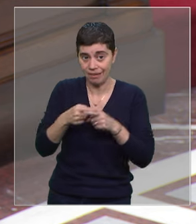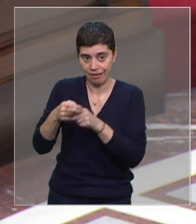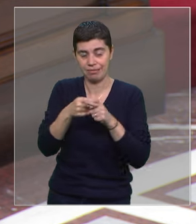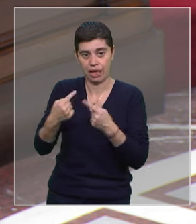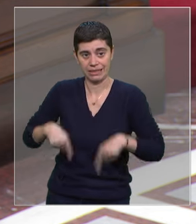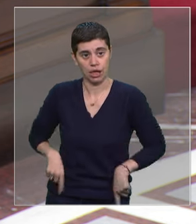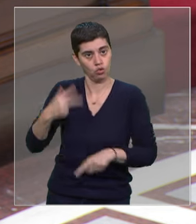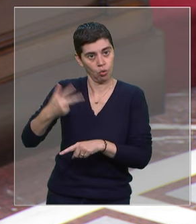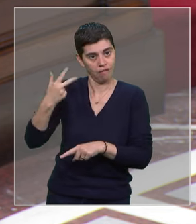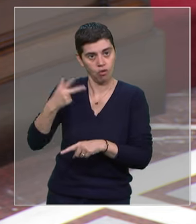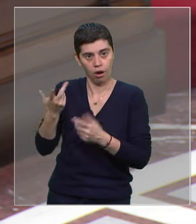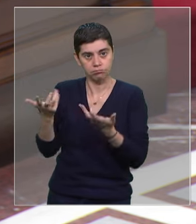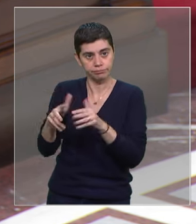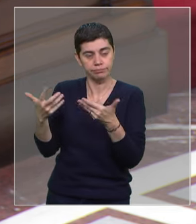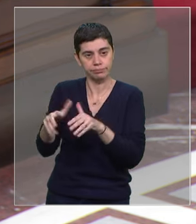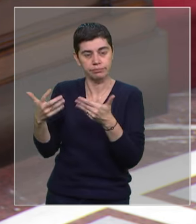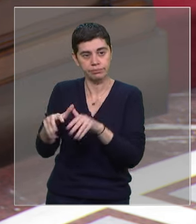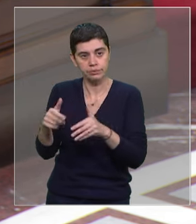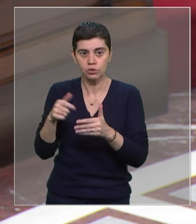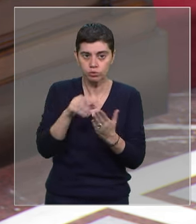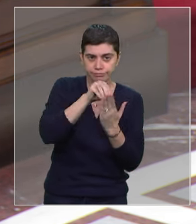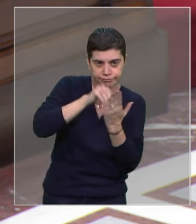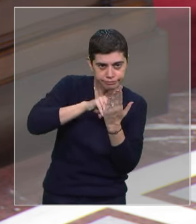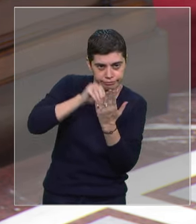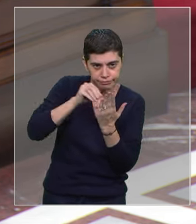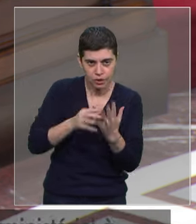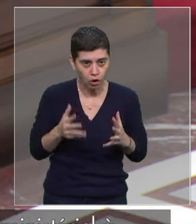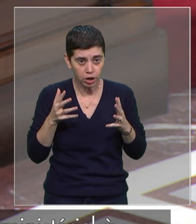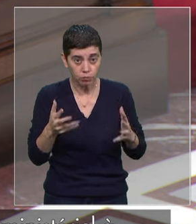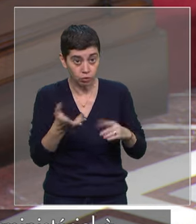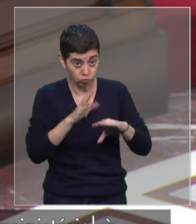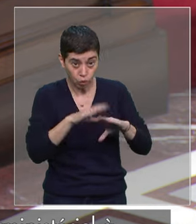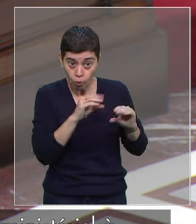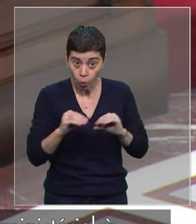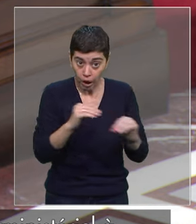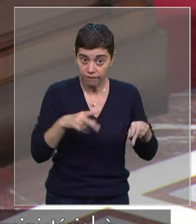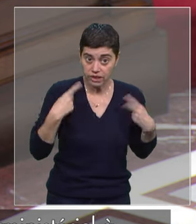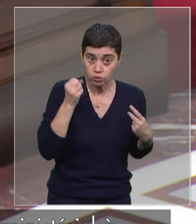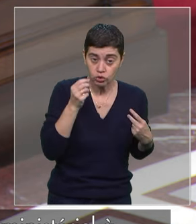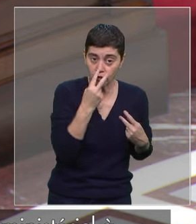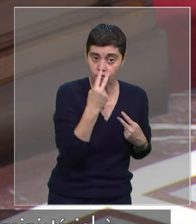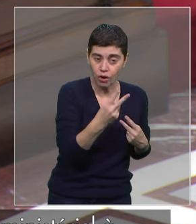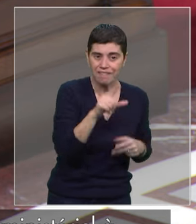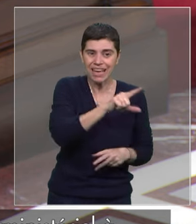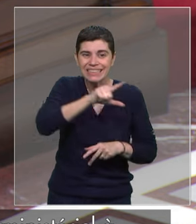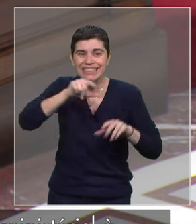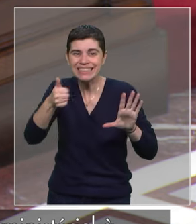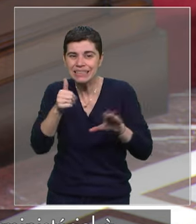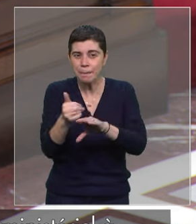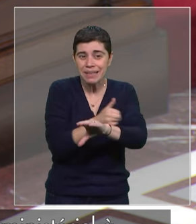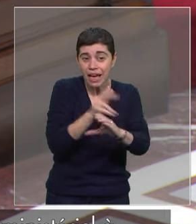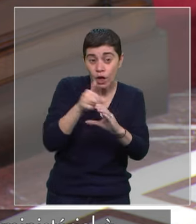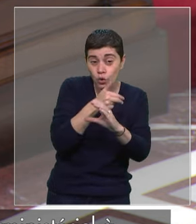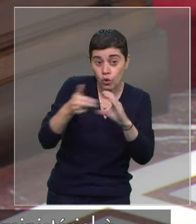3 fois et dans lequel nous avons pris des engagements que nous mesurons au quotidien. 26 milliards d'euros auront été mis par